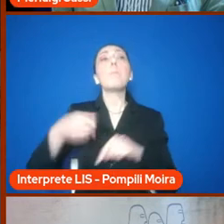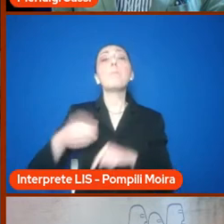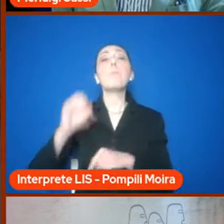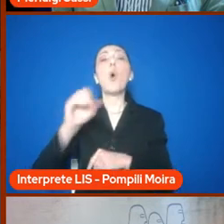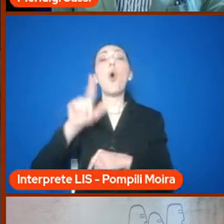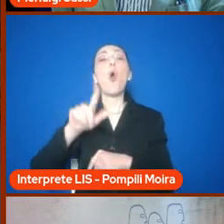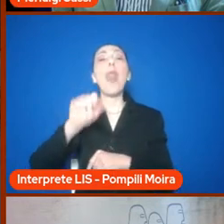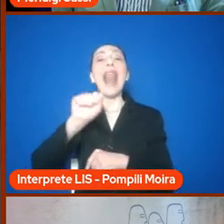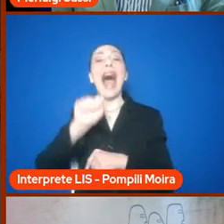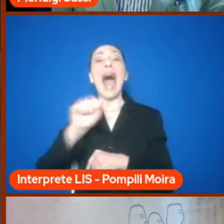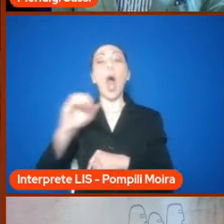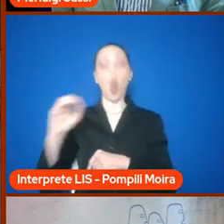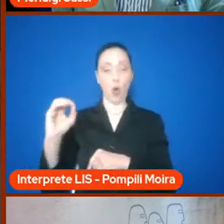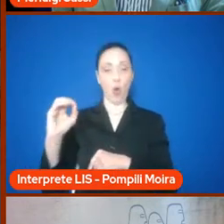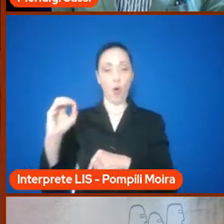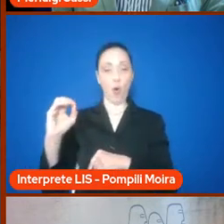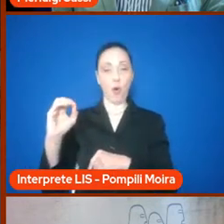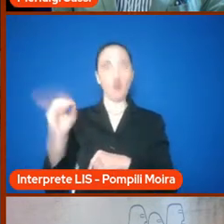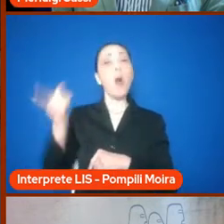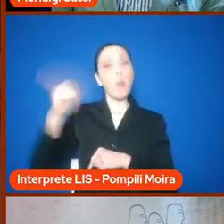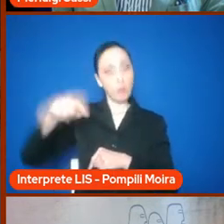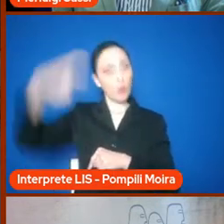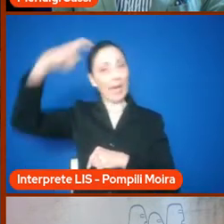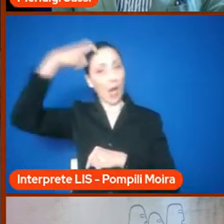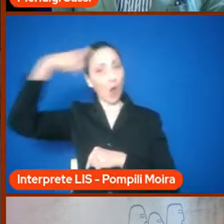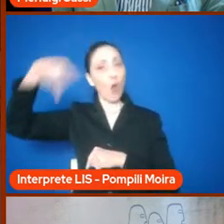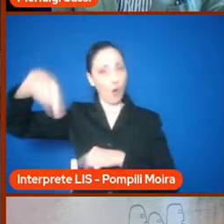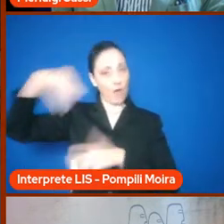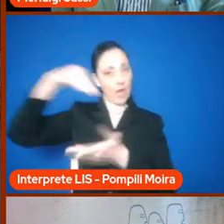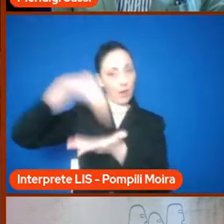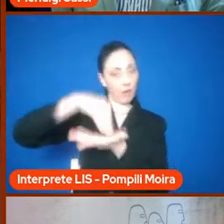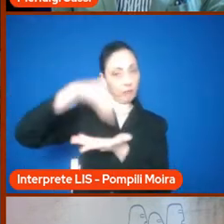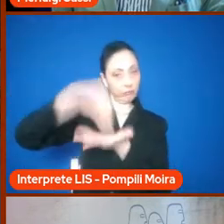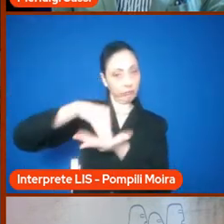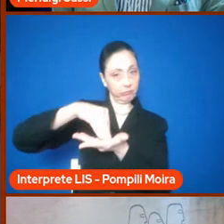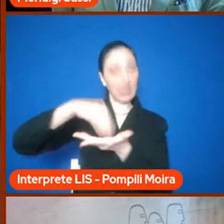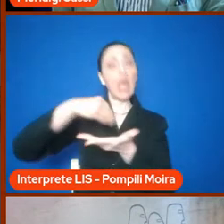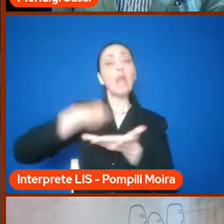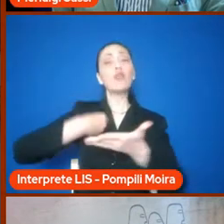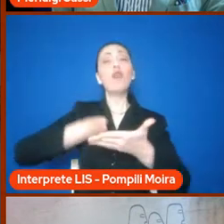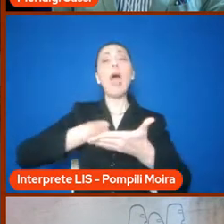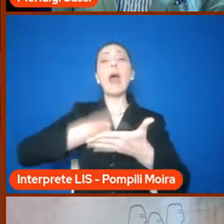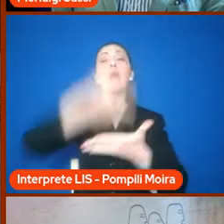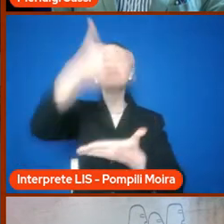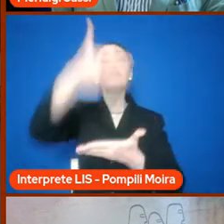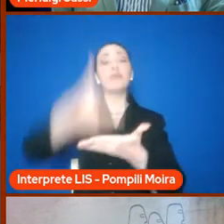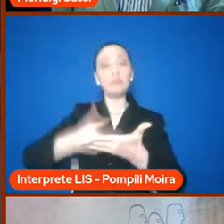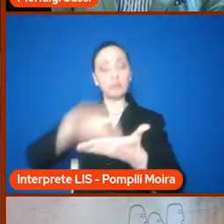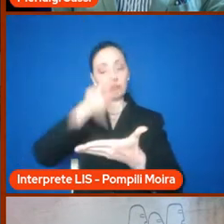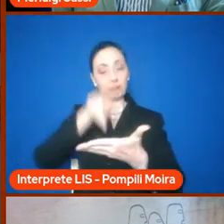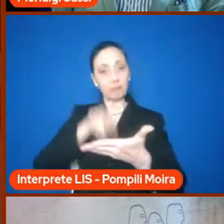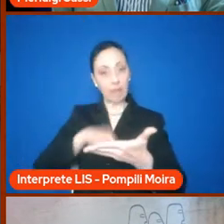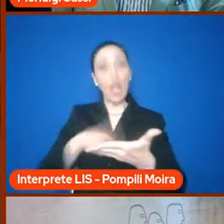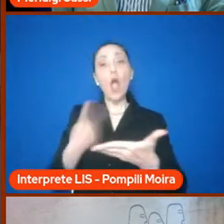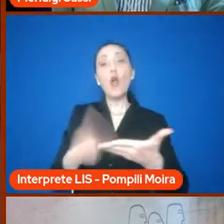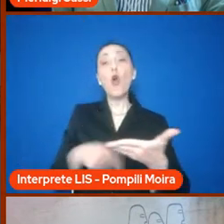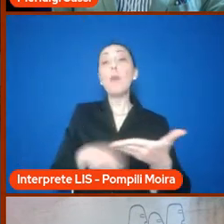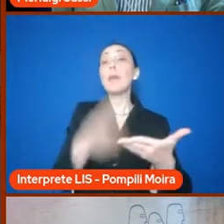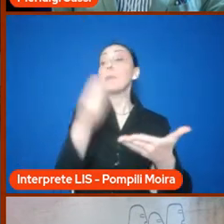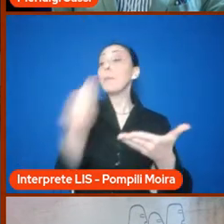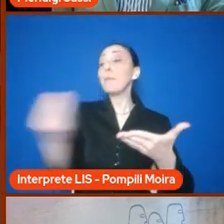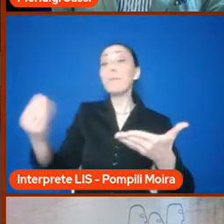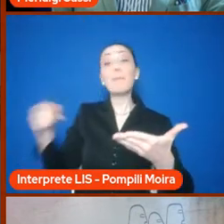governo, ci fu una scheda che insieme a qualche membro del comitato non riuscimmo a